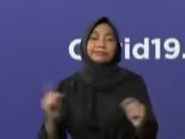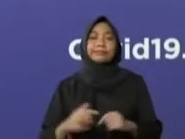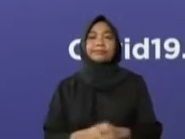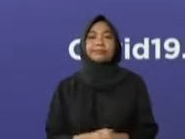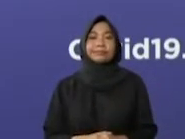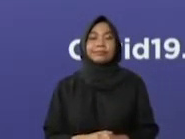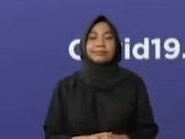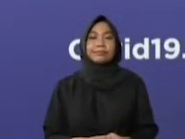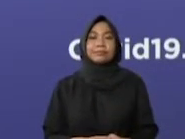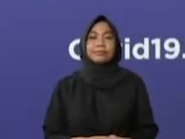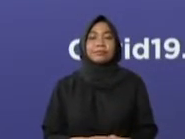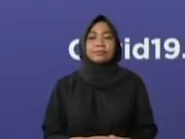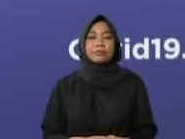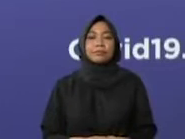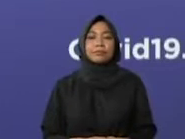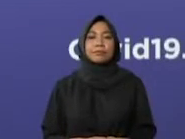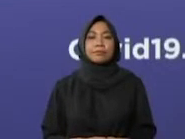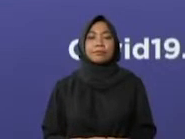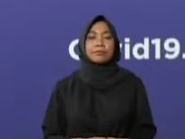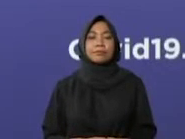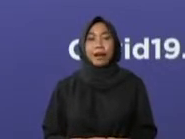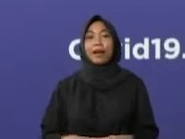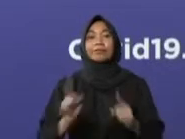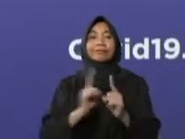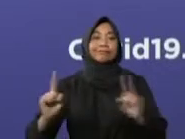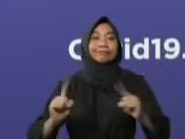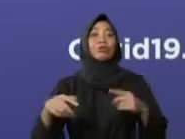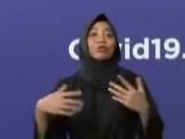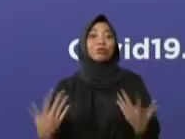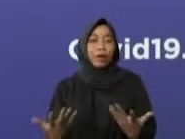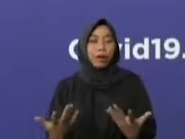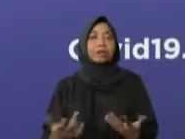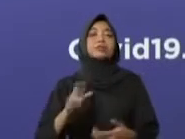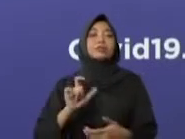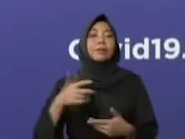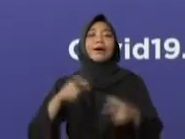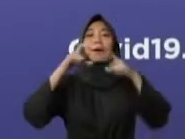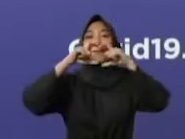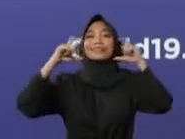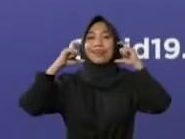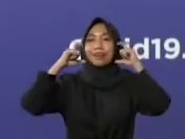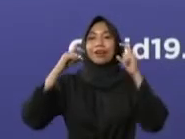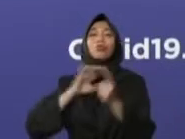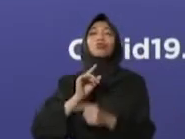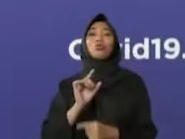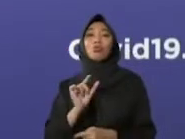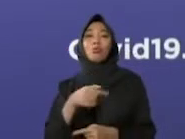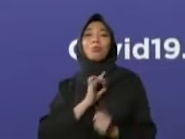kita kemudian kita harus melindungi diri kita dengan menggunakan masker